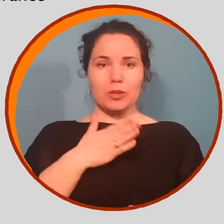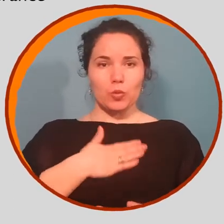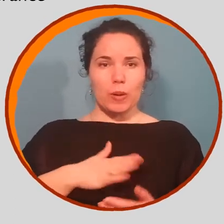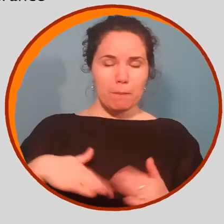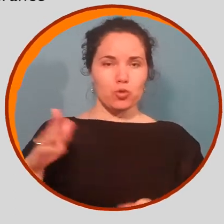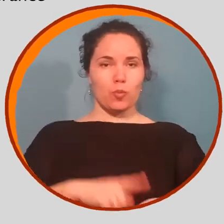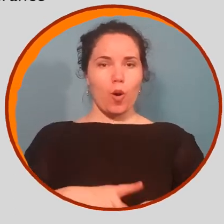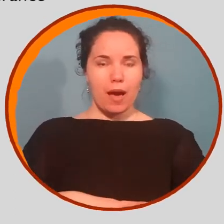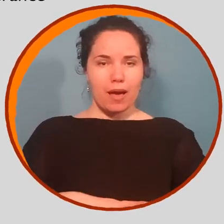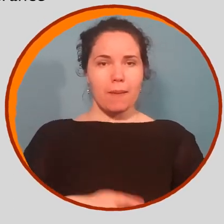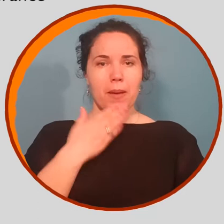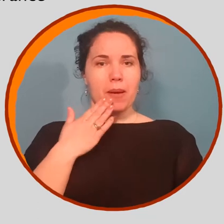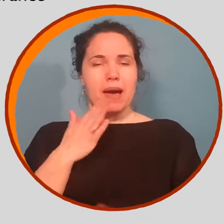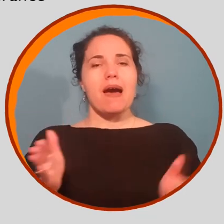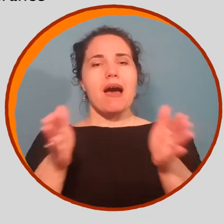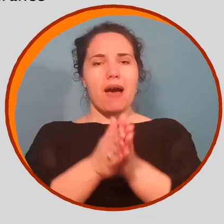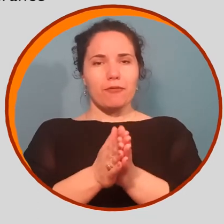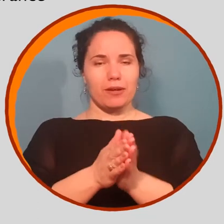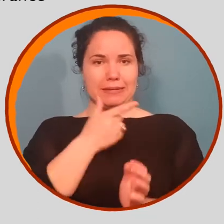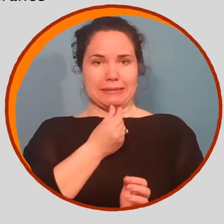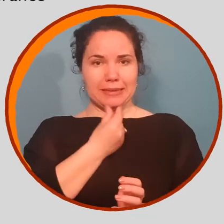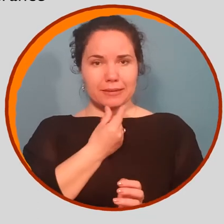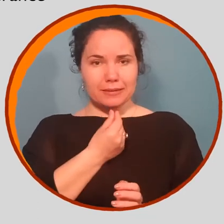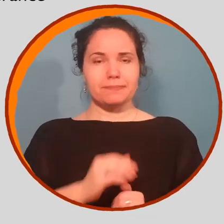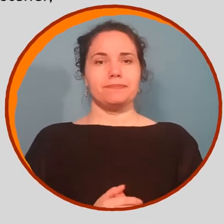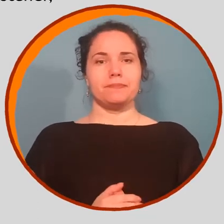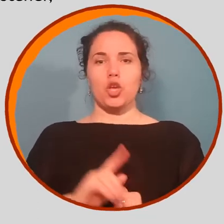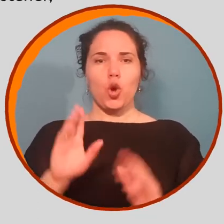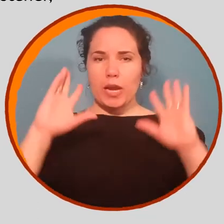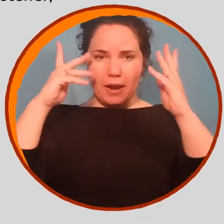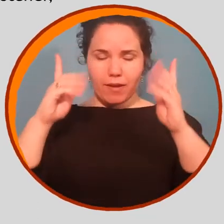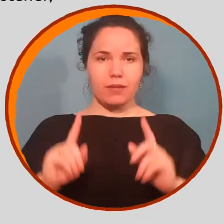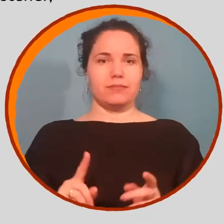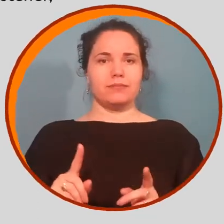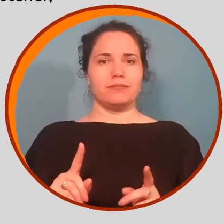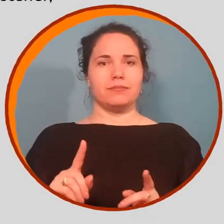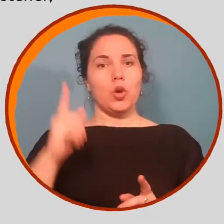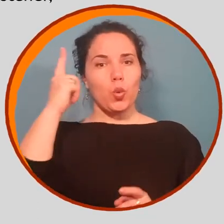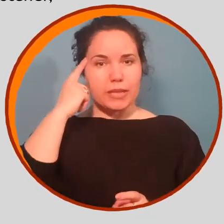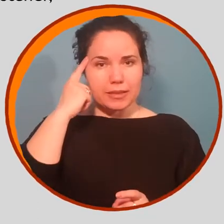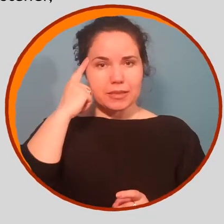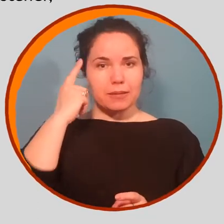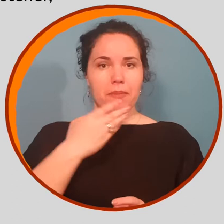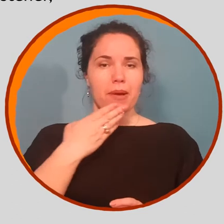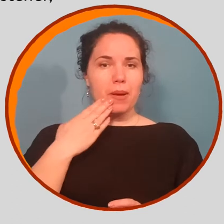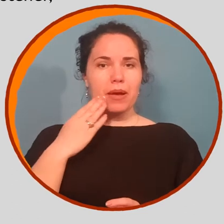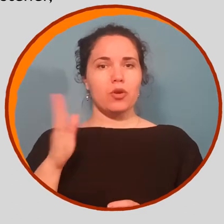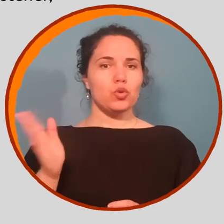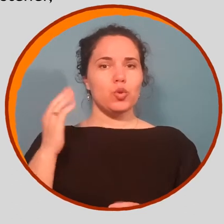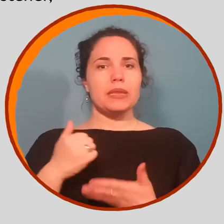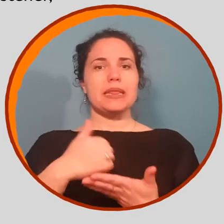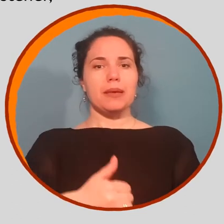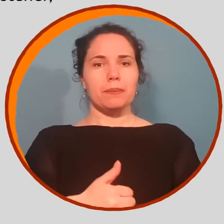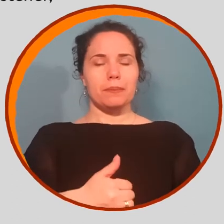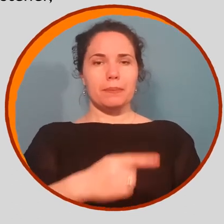të ndihmojë adoleshentin të krijojë një tolerancë më të madhe ndaj presionit, duke mos I bërë presion vetë.